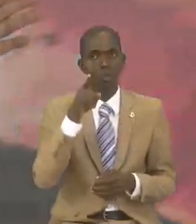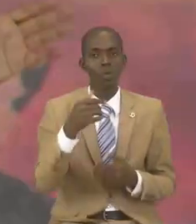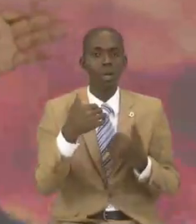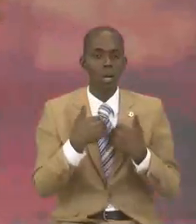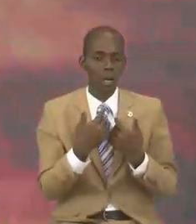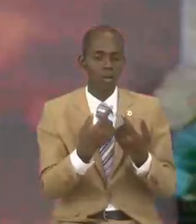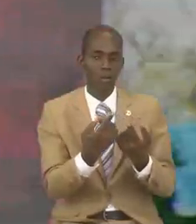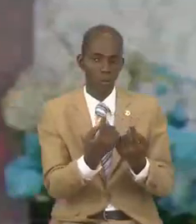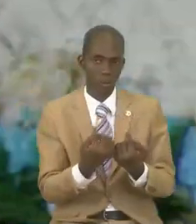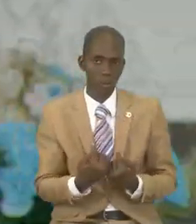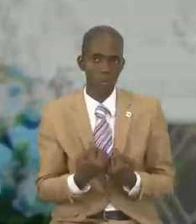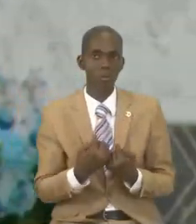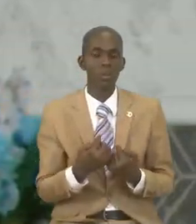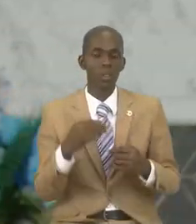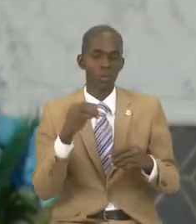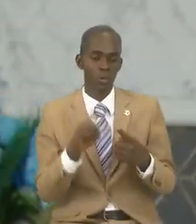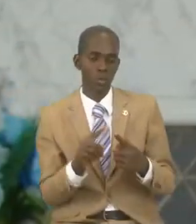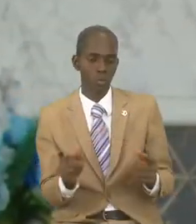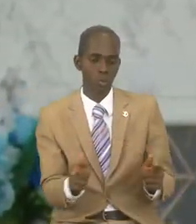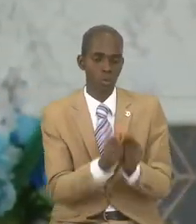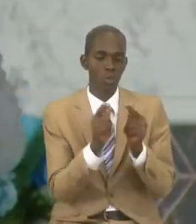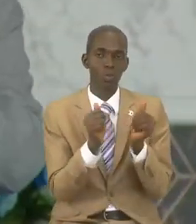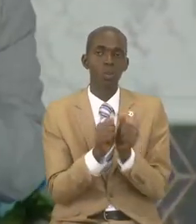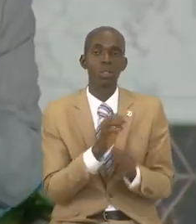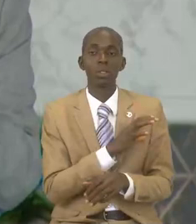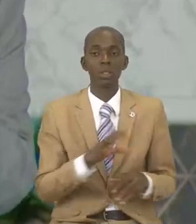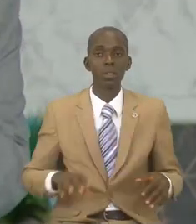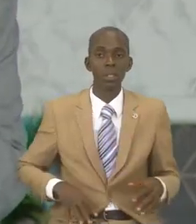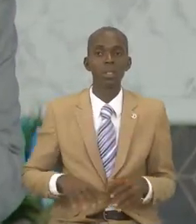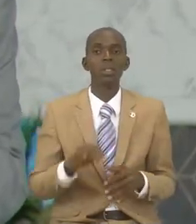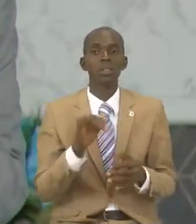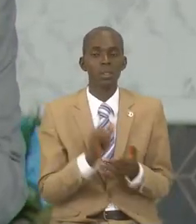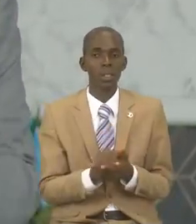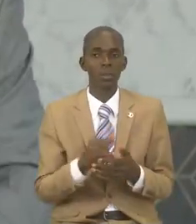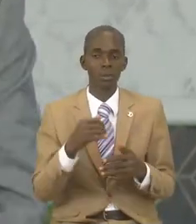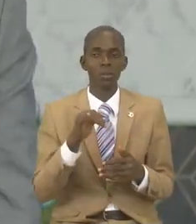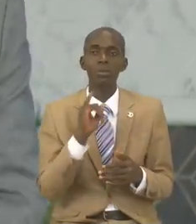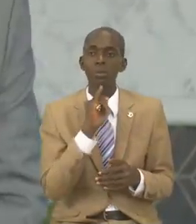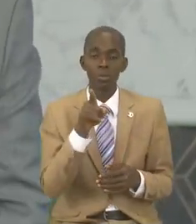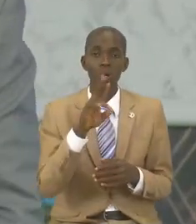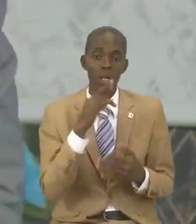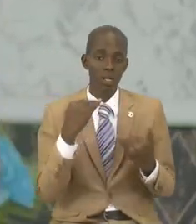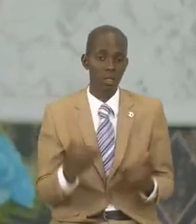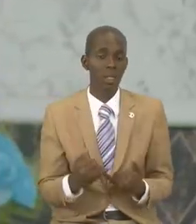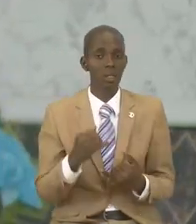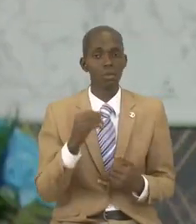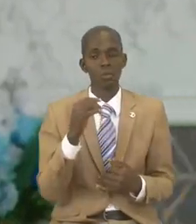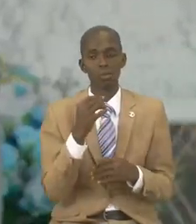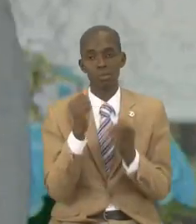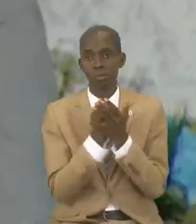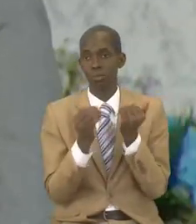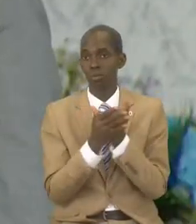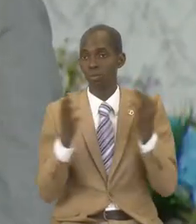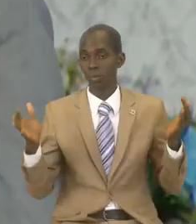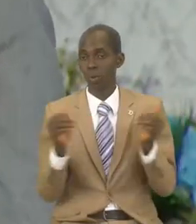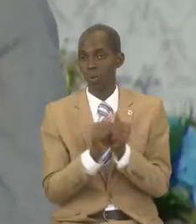es venu en contact avec Christ, tu es crucifié avec lui. C'est